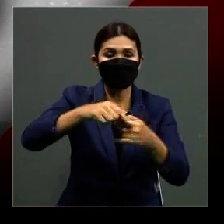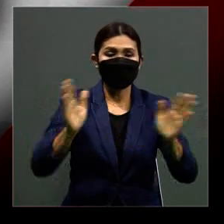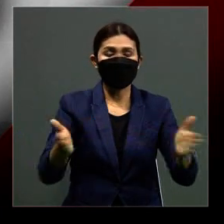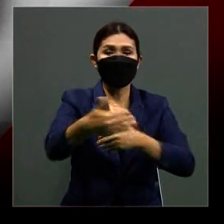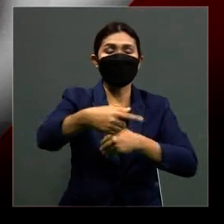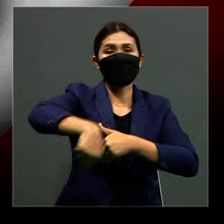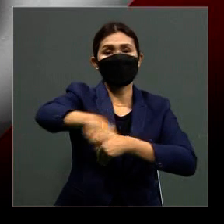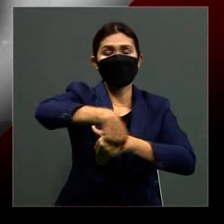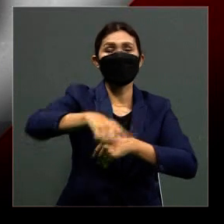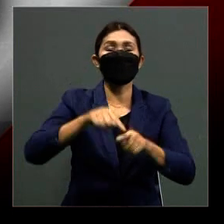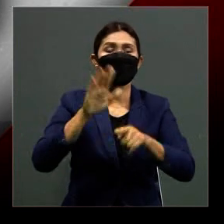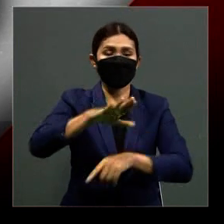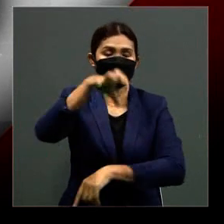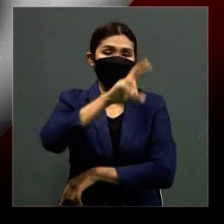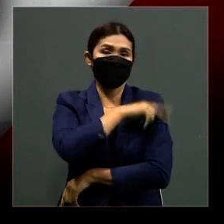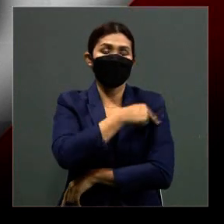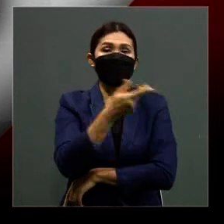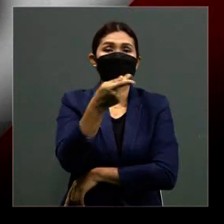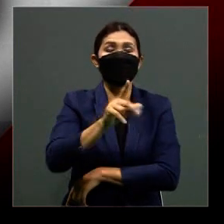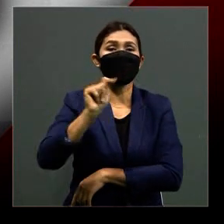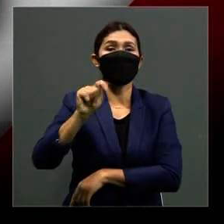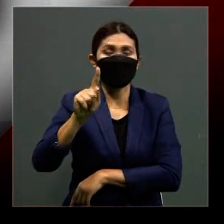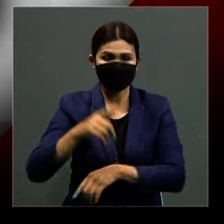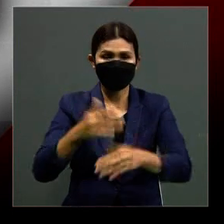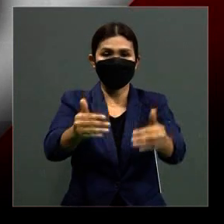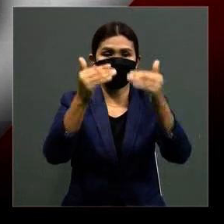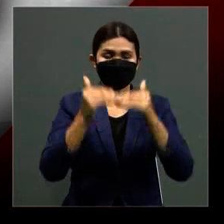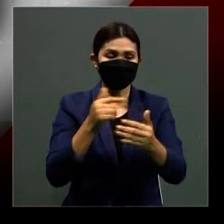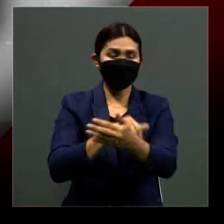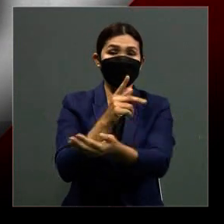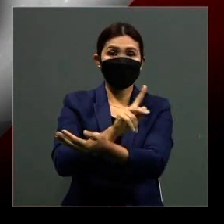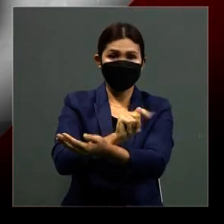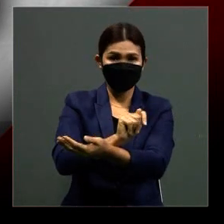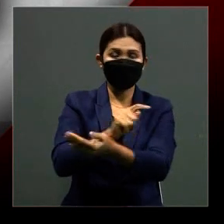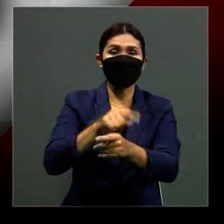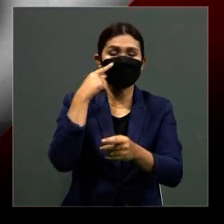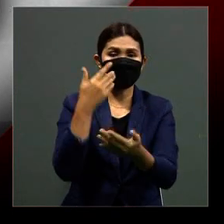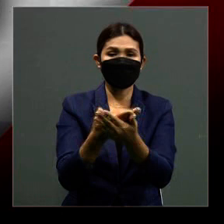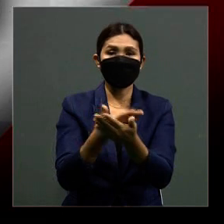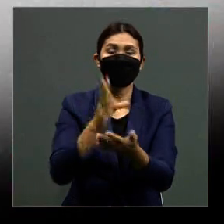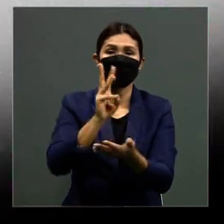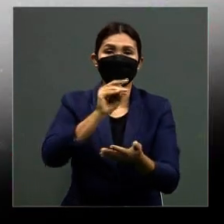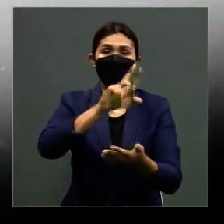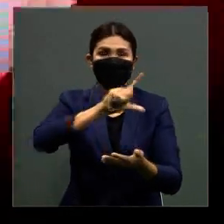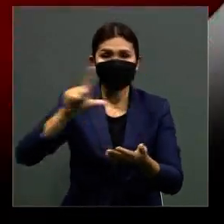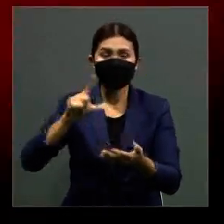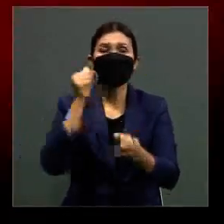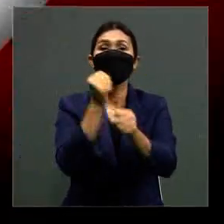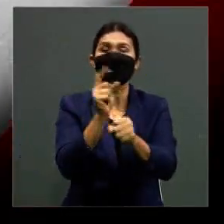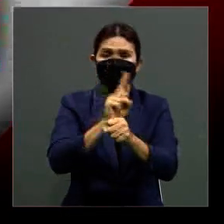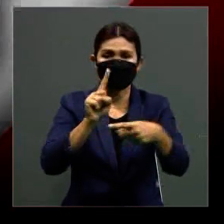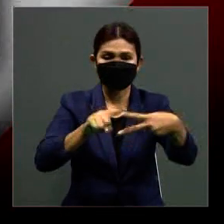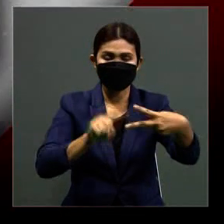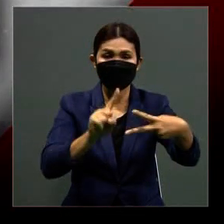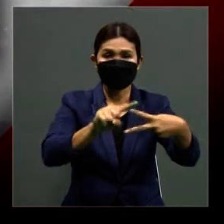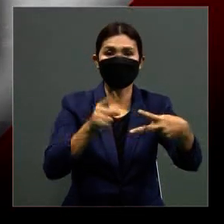พยาบาลคลองท่อมด้วยค่ะส่วนจังหวัดตรังนะครับเสนอ 2โครงการด้วยกันวงเงิน 60ล้านบาทประกอบด้วยโครงการปรับปรุงท่าเทียบ